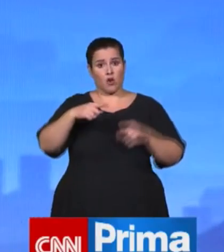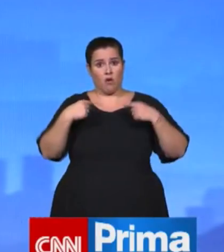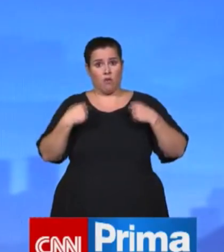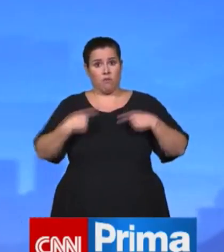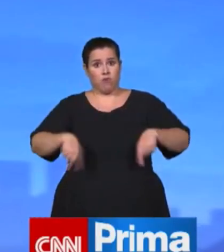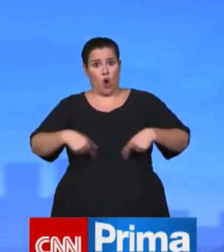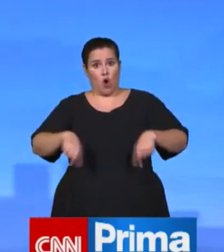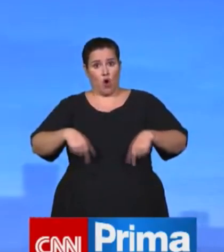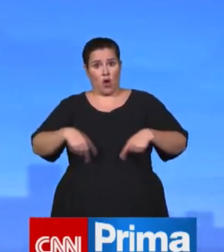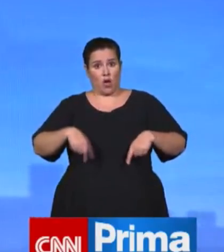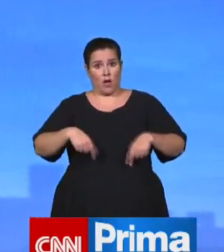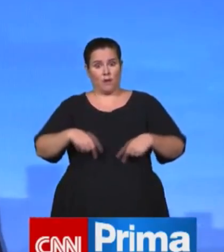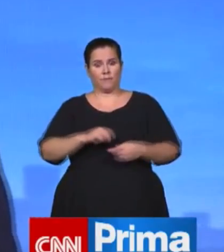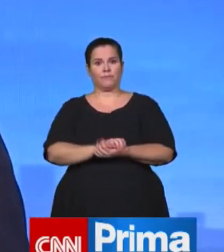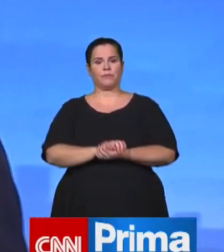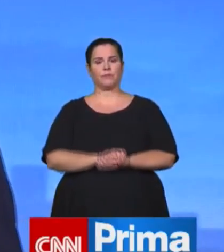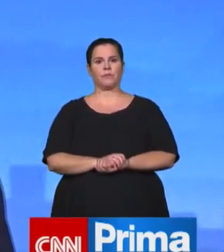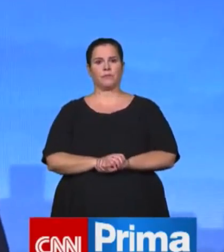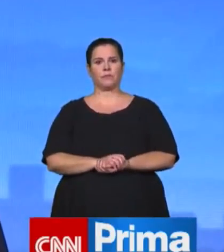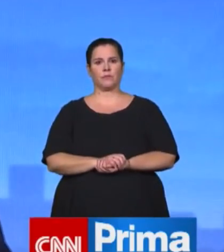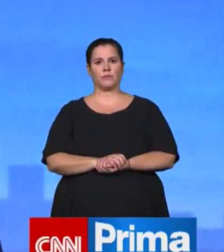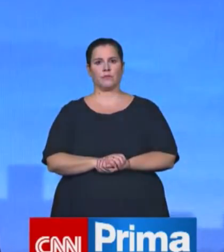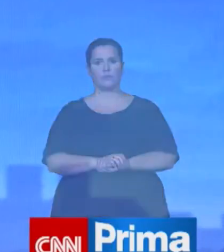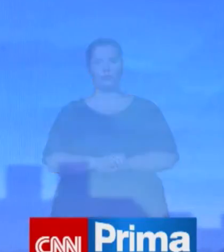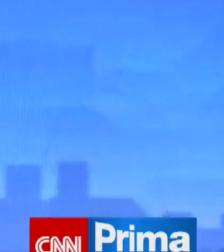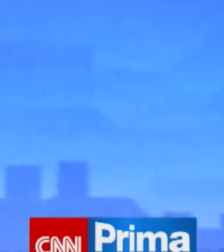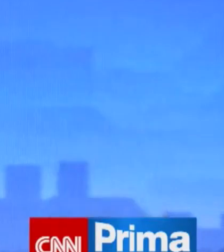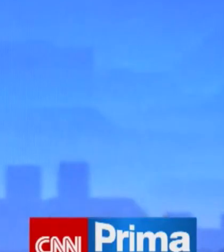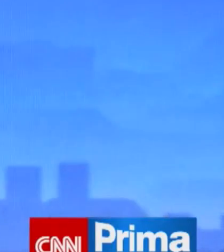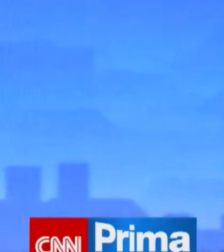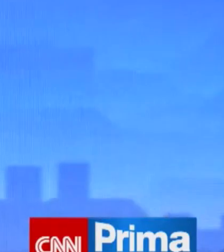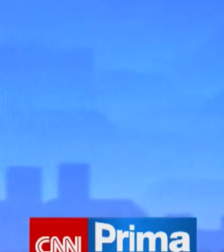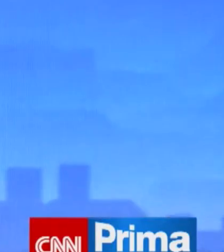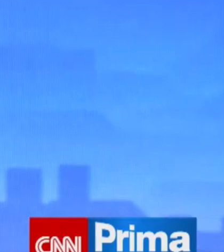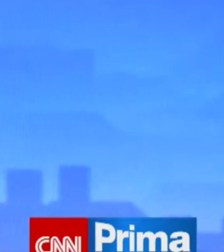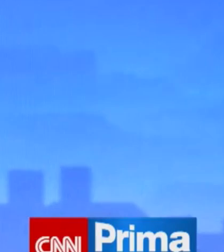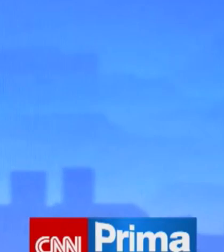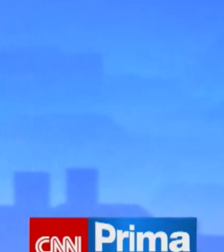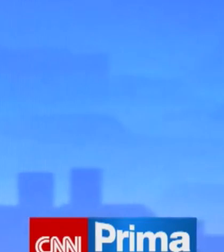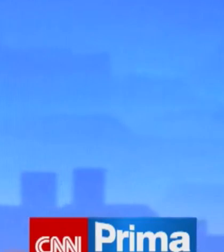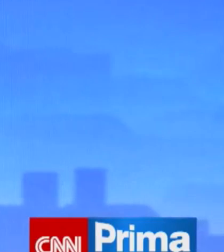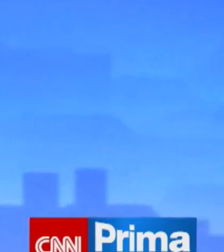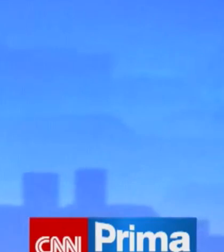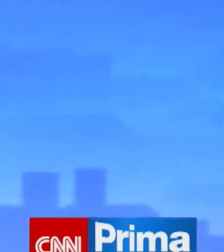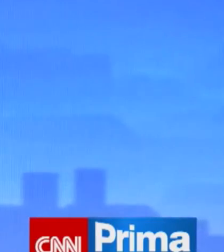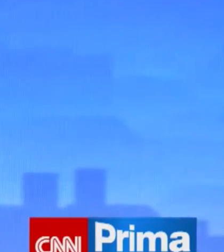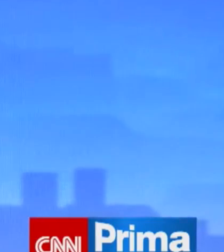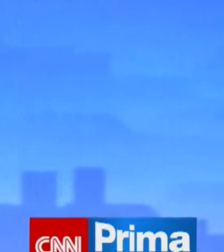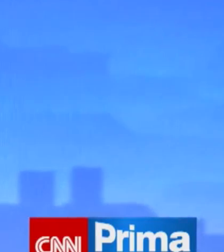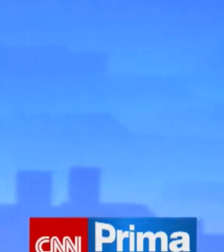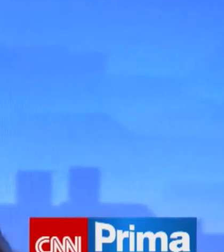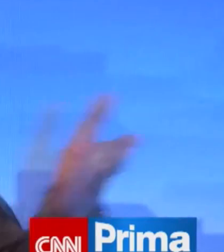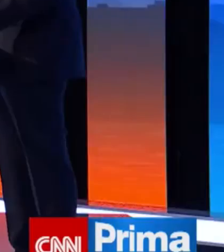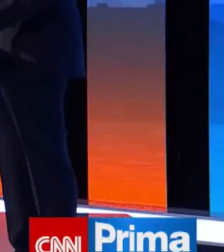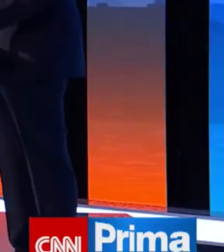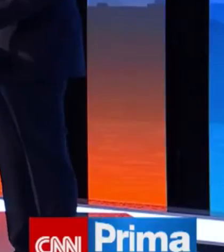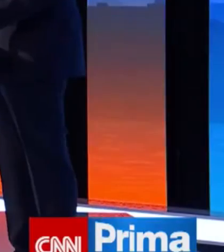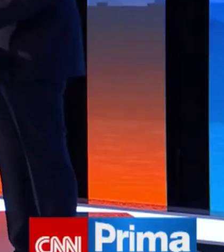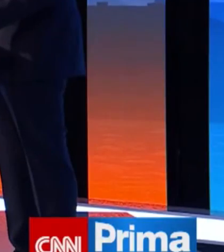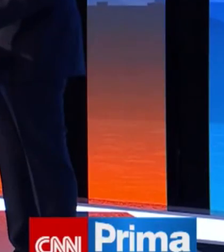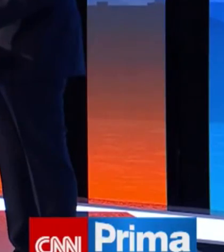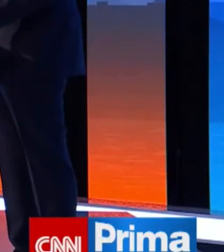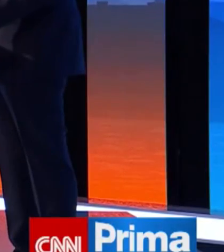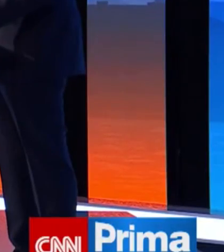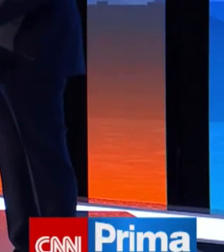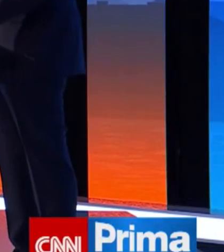No, ještě než dovolíte, tak já taky chci mír. Ale zatím se tady 5 minut bavíme, teda hovořil jenom